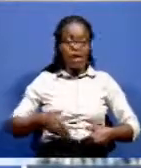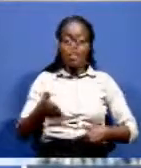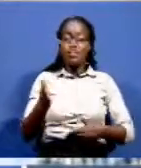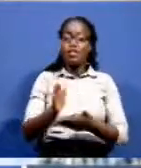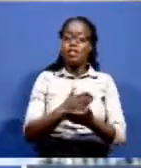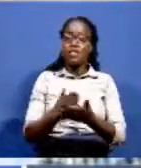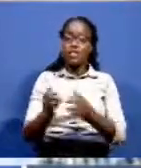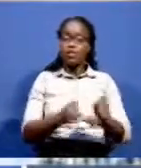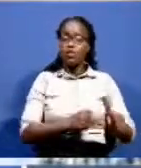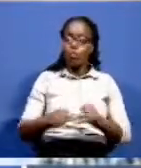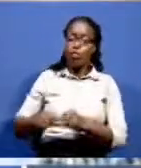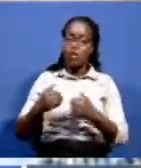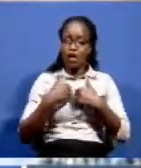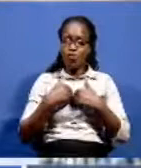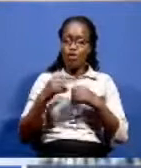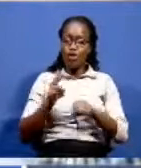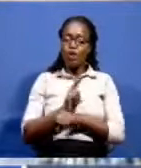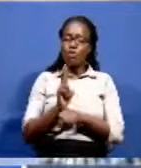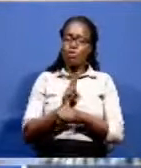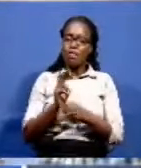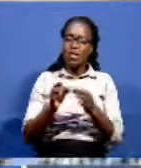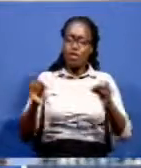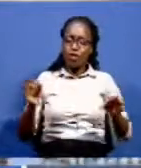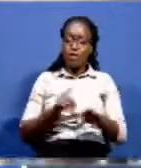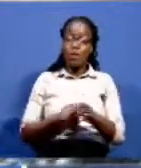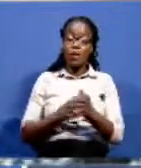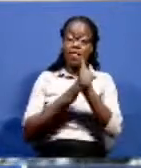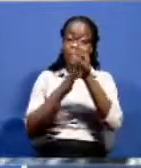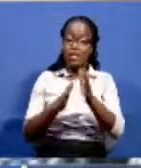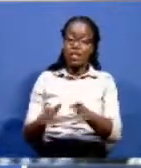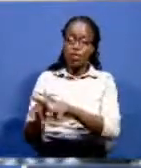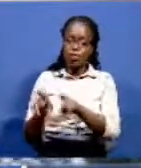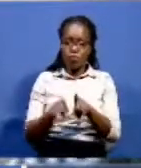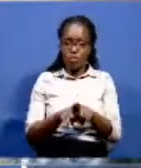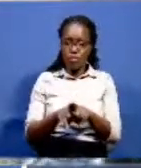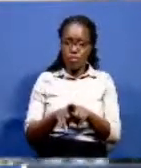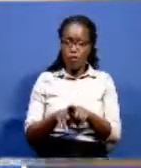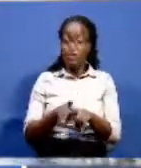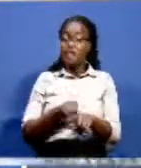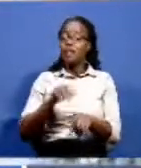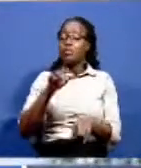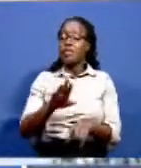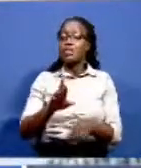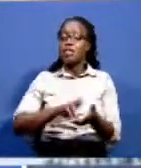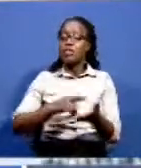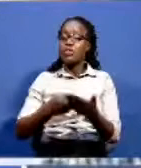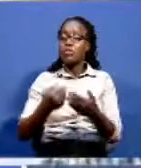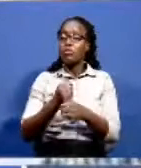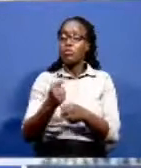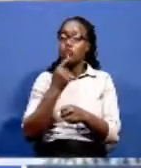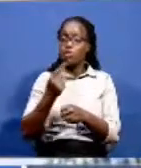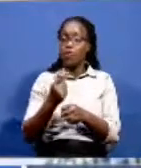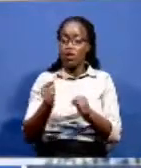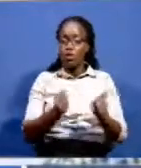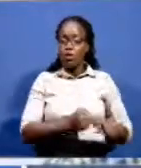boats wametumia muda mrefu, na hao viongozi wamechukua time yao na rasilimali kuhakikisha kwamba boats